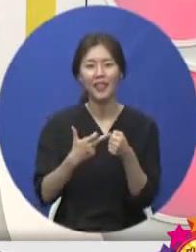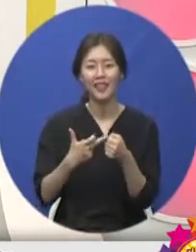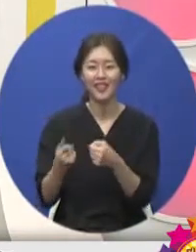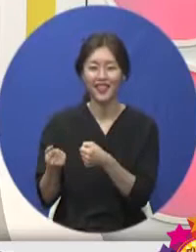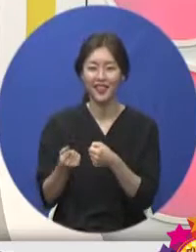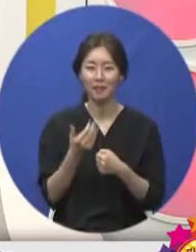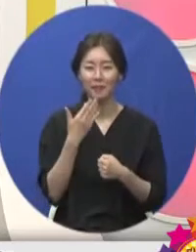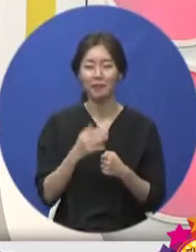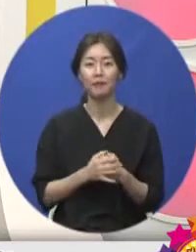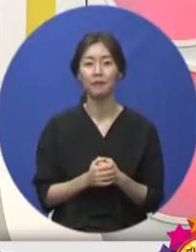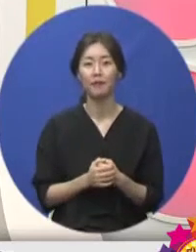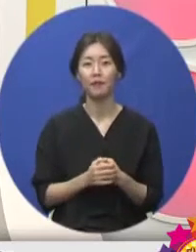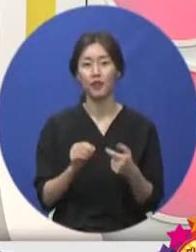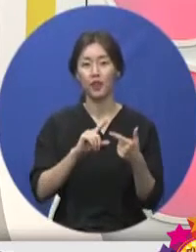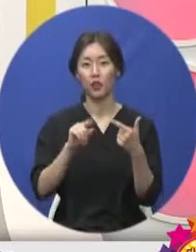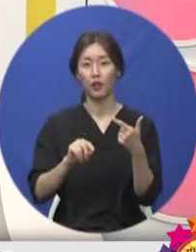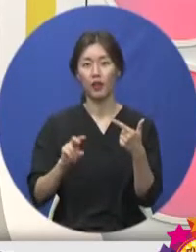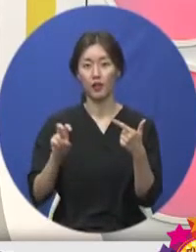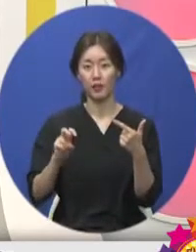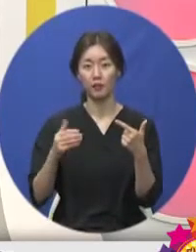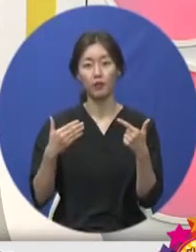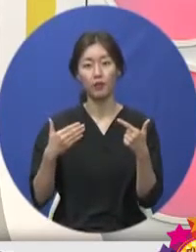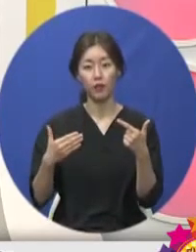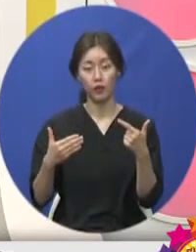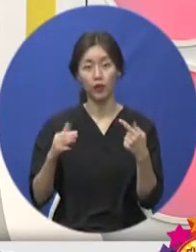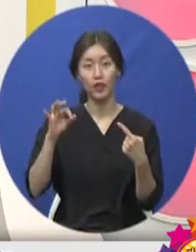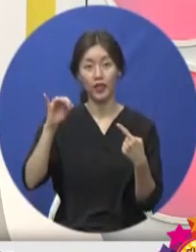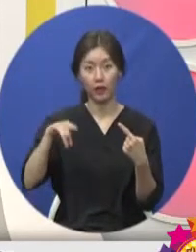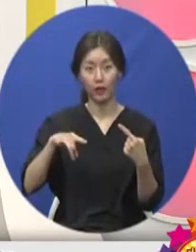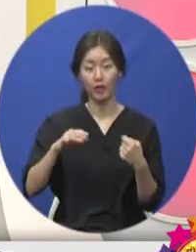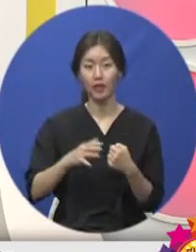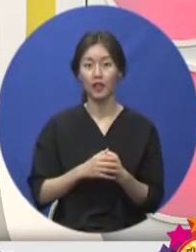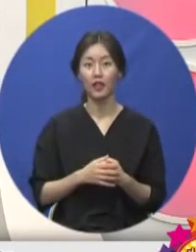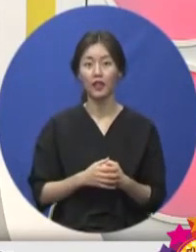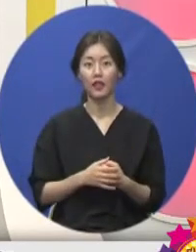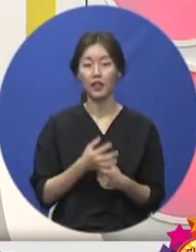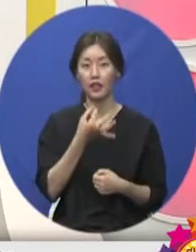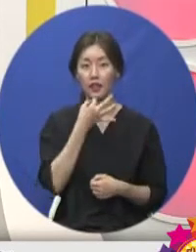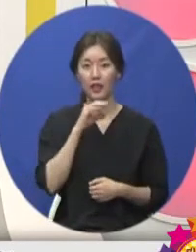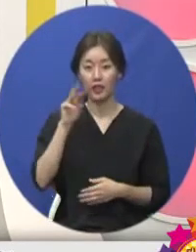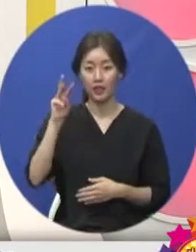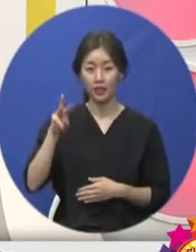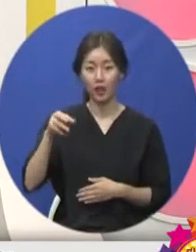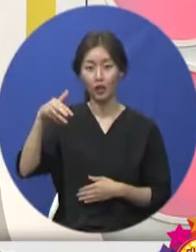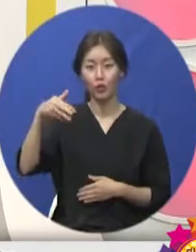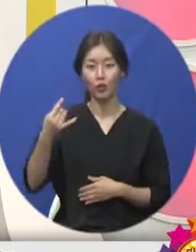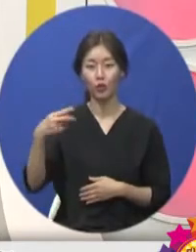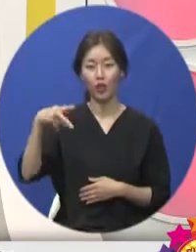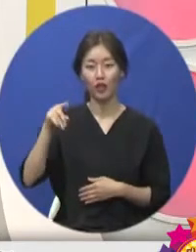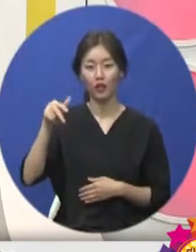할게요. 그렇습니다. 17번. 자 6월 29일 날 장원하신 경기도 이천시의 최성준 아버님이시다. 아버님